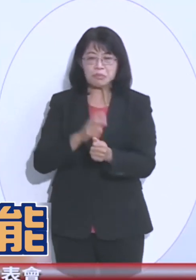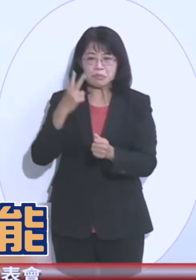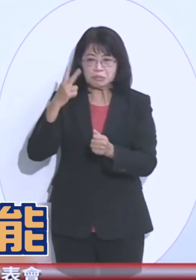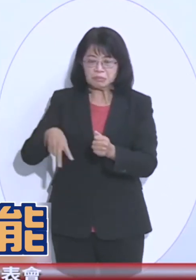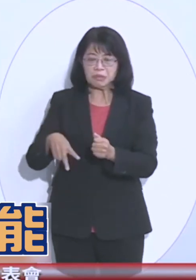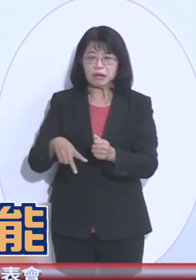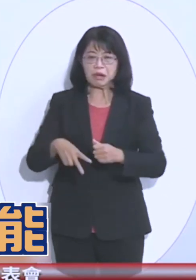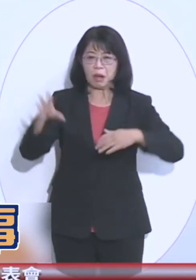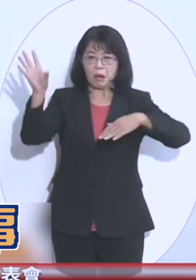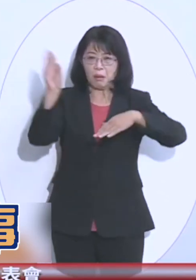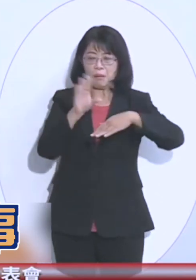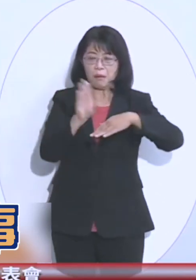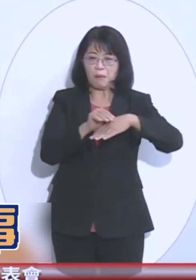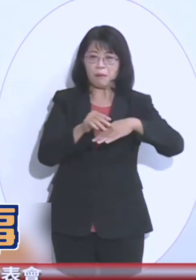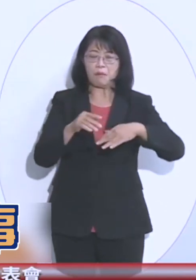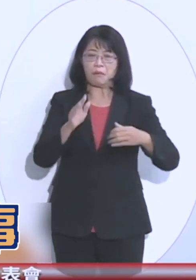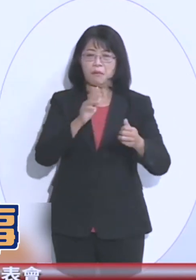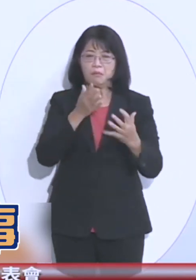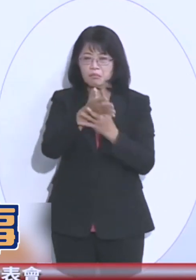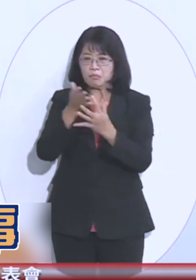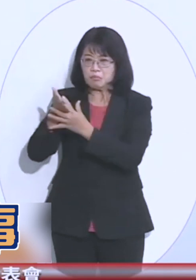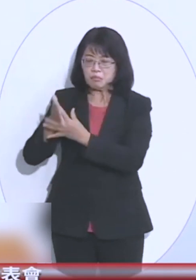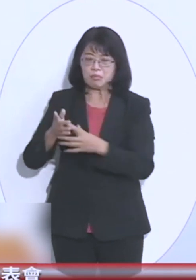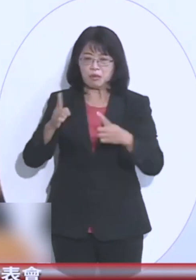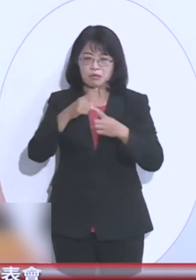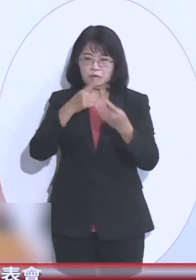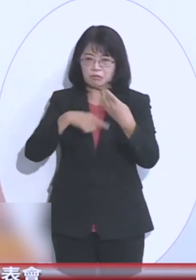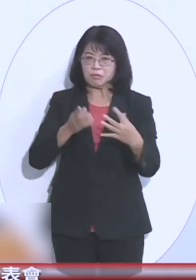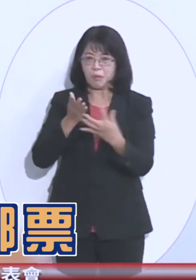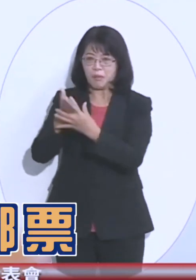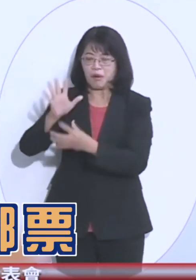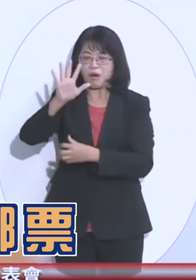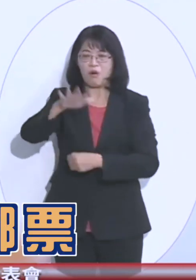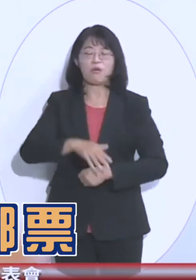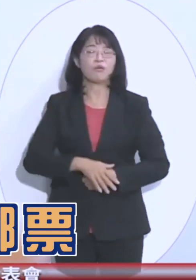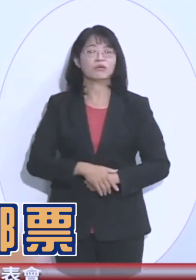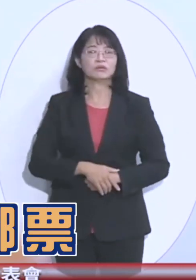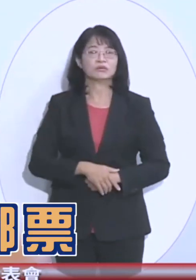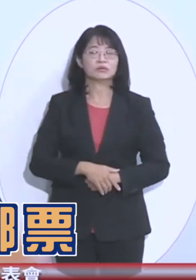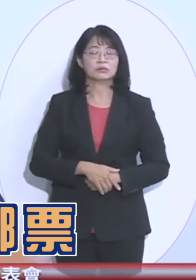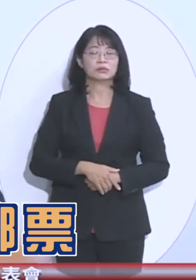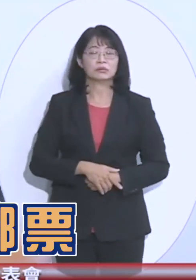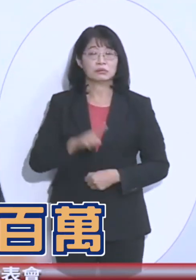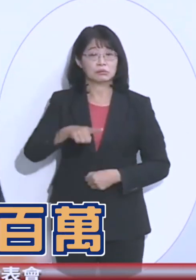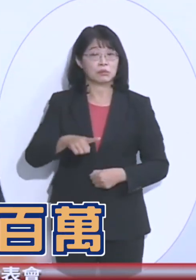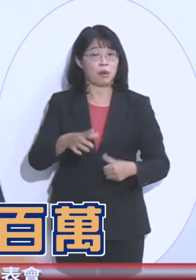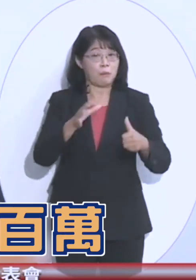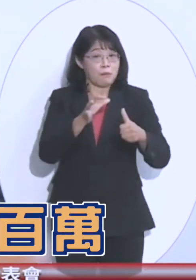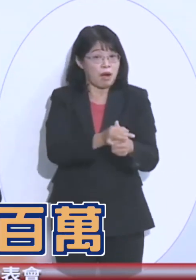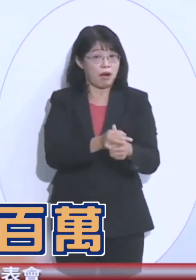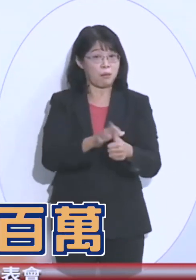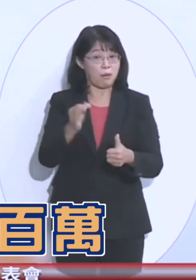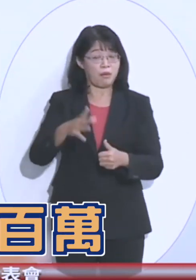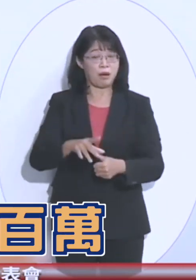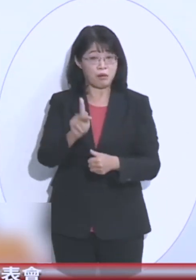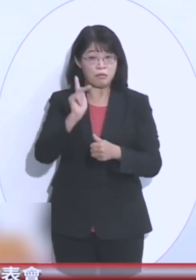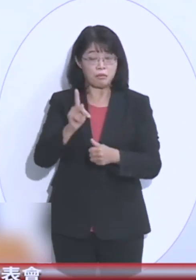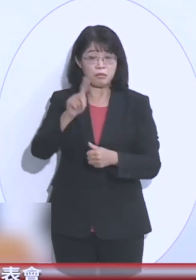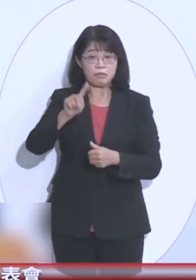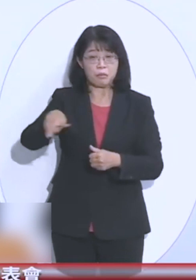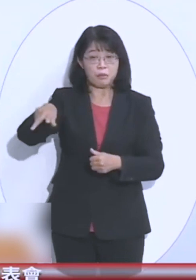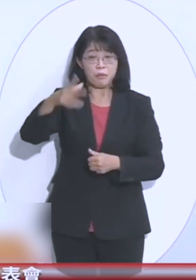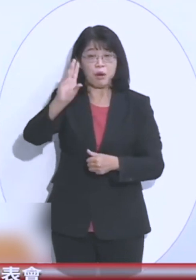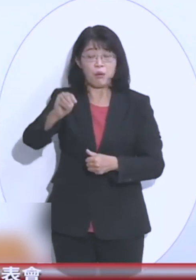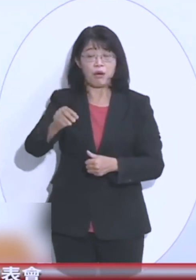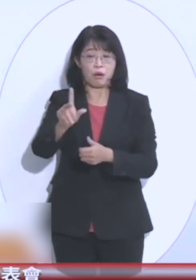敲太阳能，一个在敲林书，所以你想啊，无去用扳平，你该借一千七百万，唔免